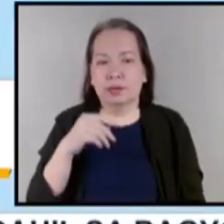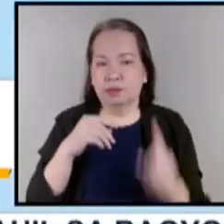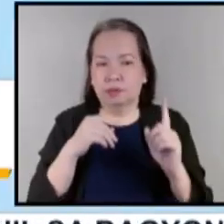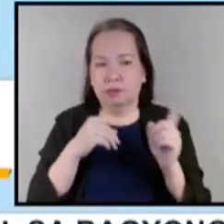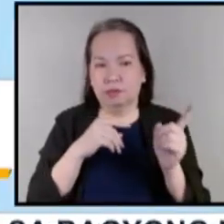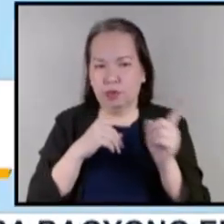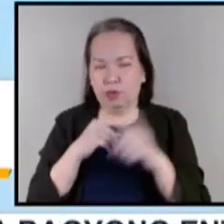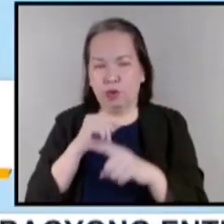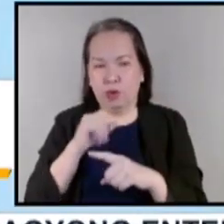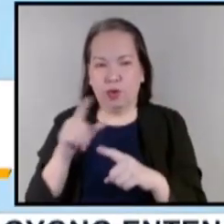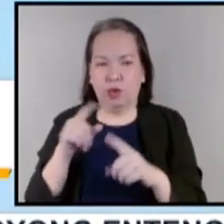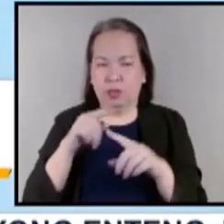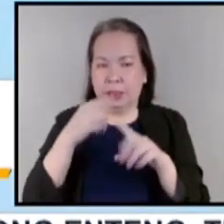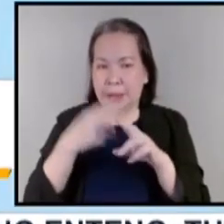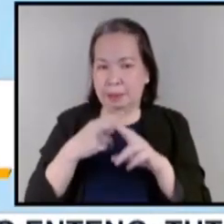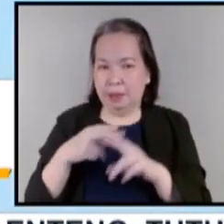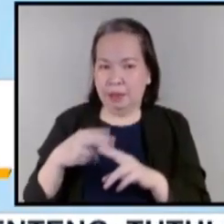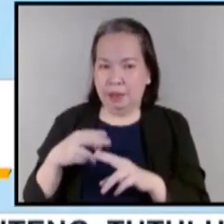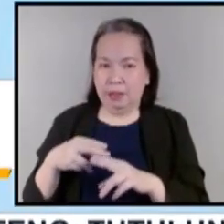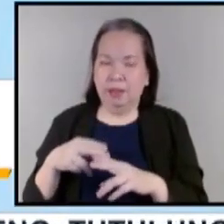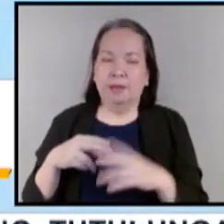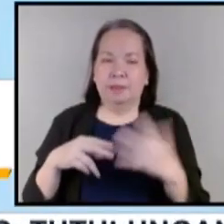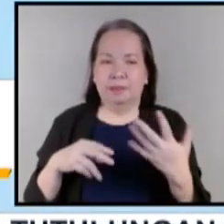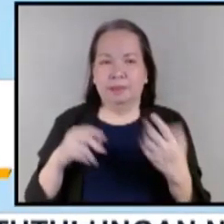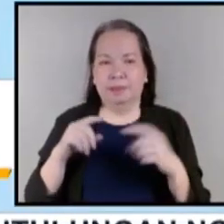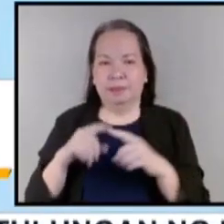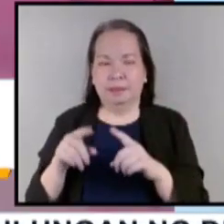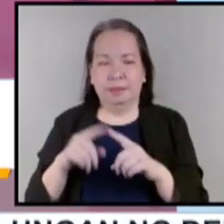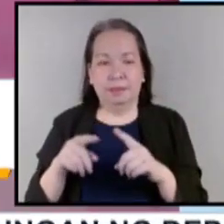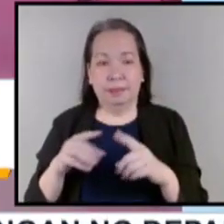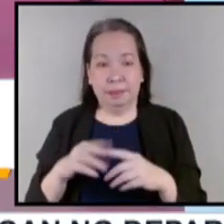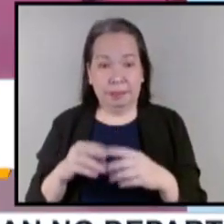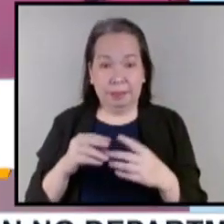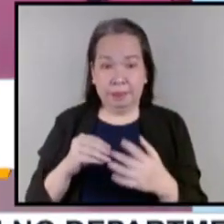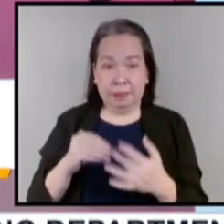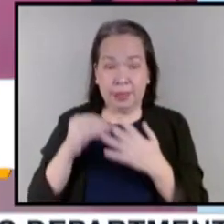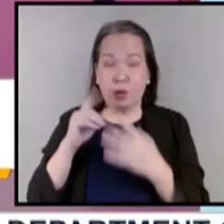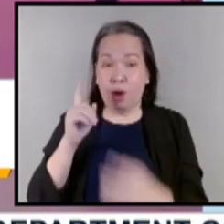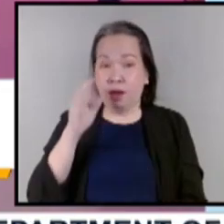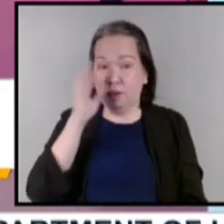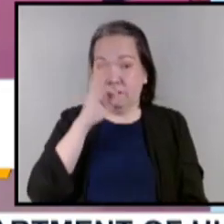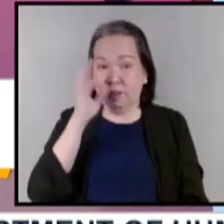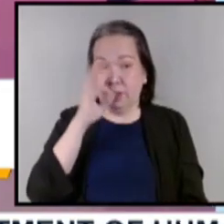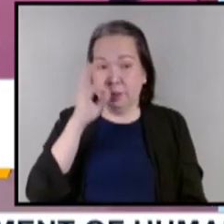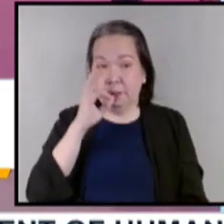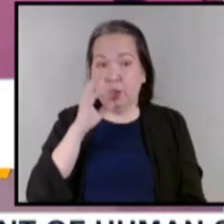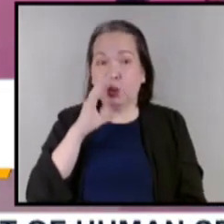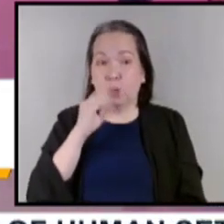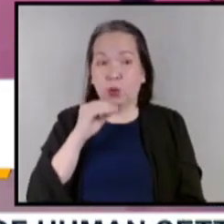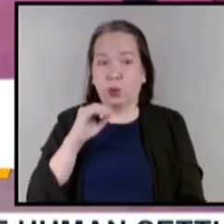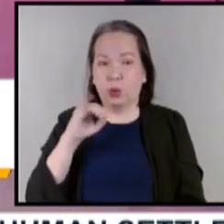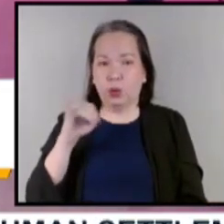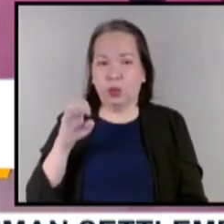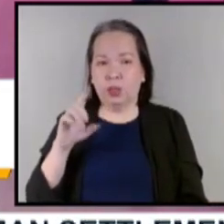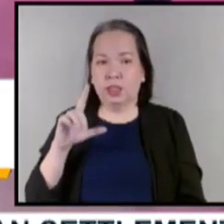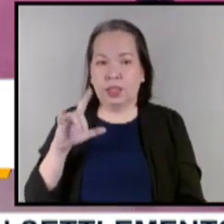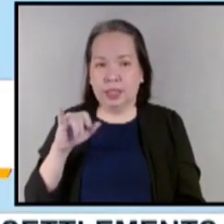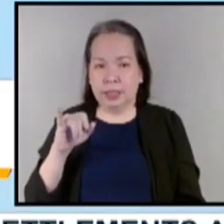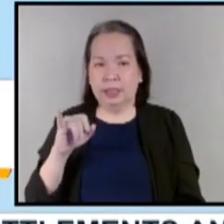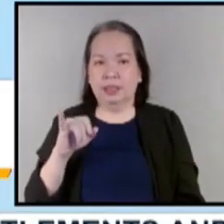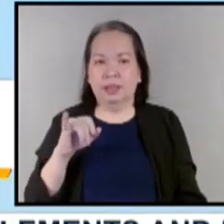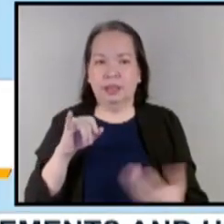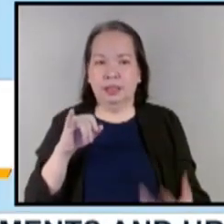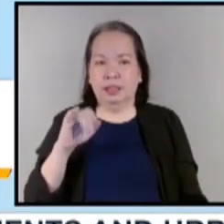Kotsoko, Sowon, Yuna, and most especially ang Pinay members na sina Jelly, Alicia at Filipino-Korean na